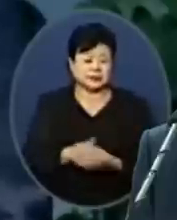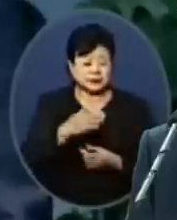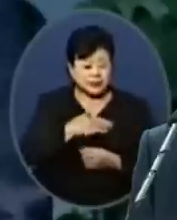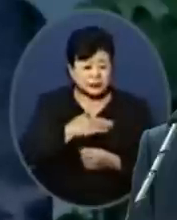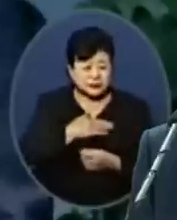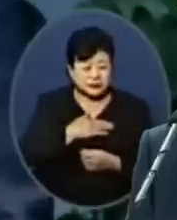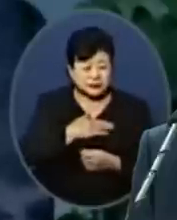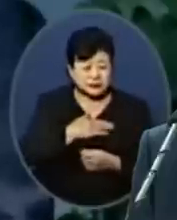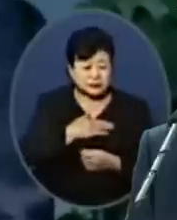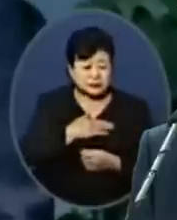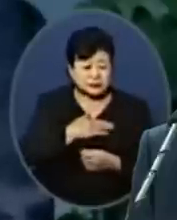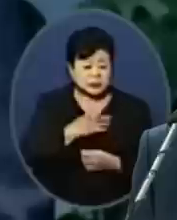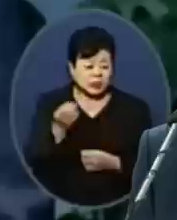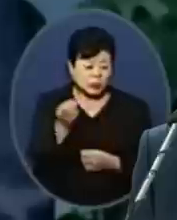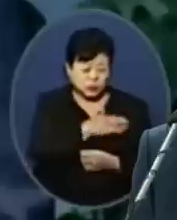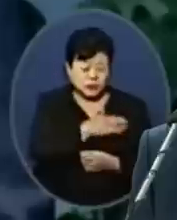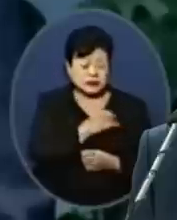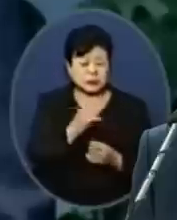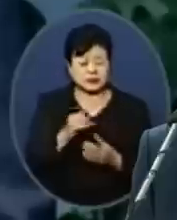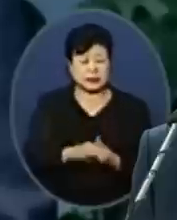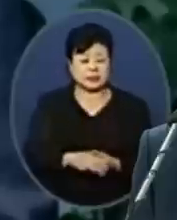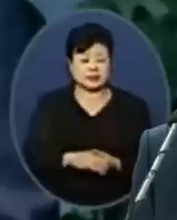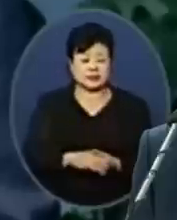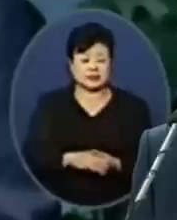나는 부유한 사람이다.